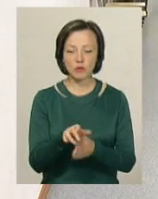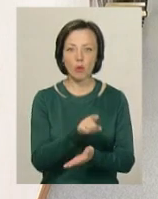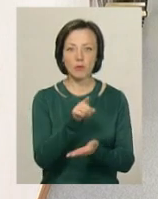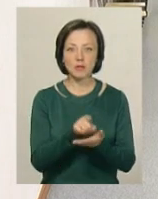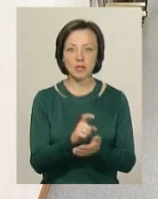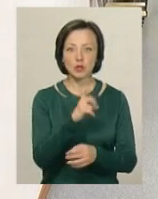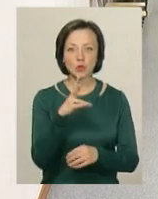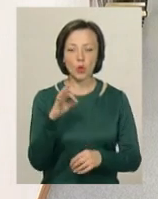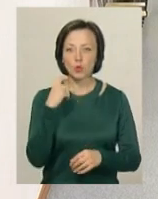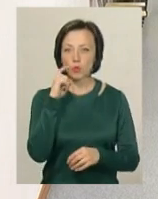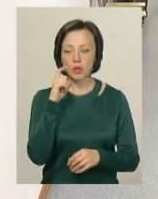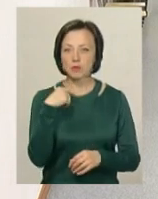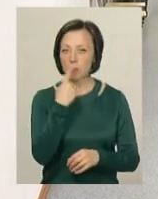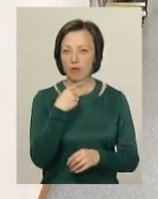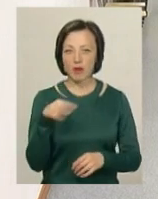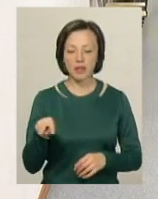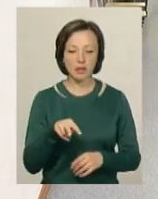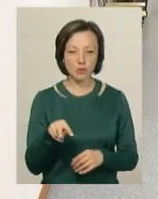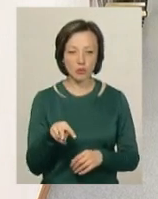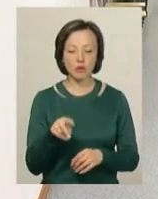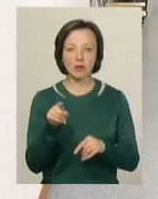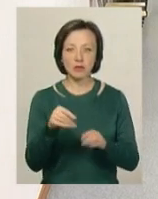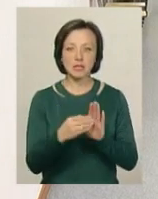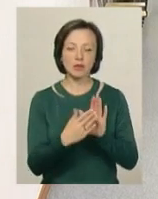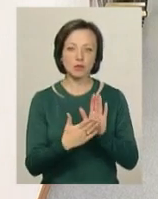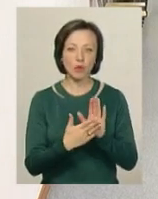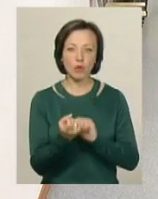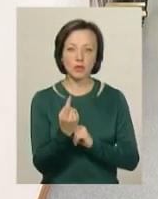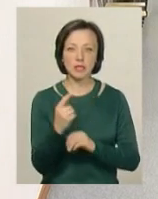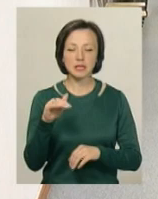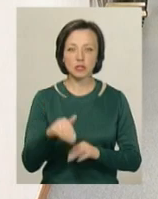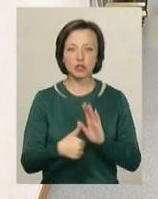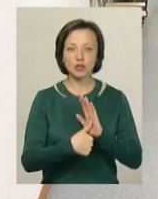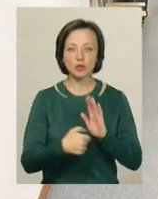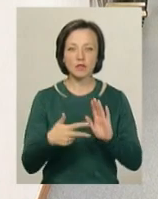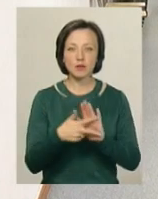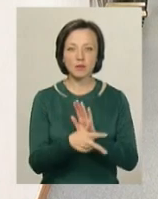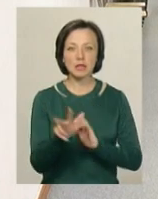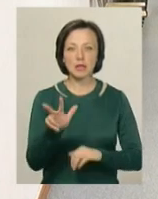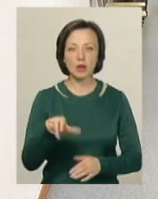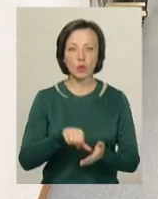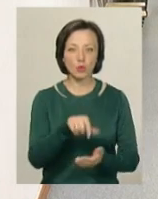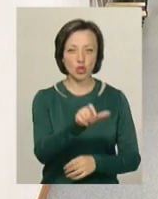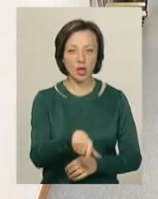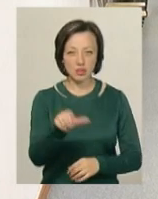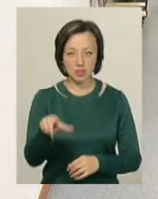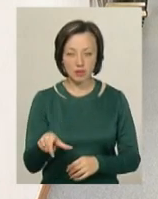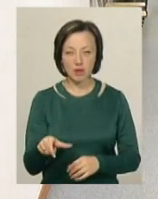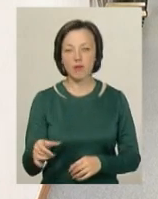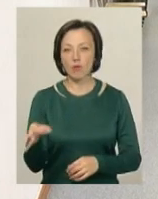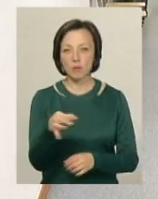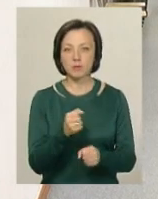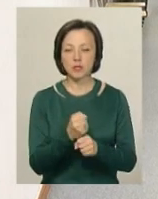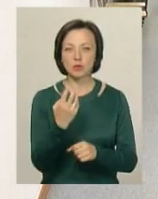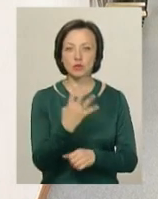обов'язкове ЗНО з української мови та літератури. У ньому зареєстровані 11683 учасники. В області